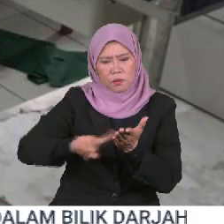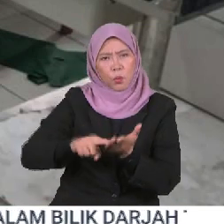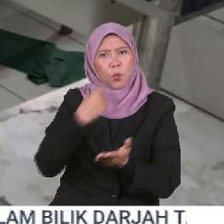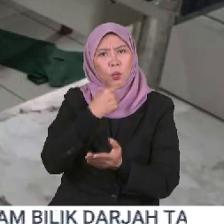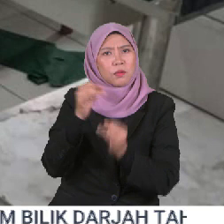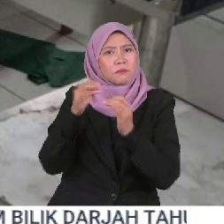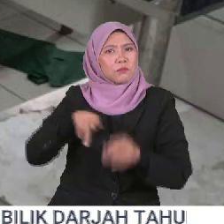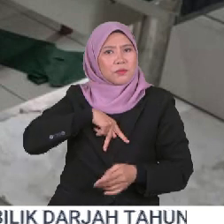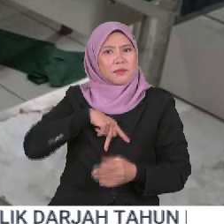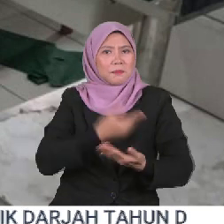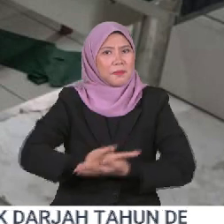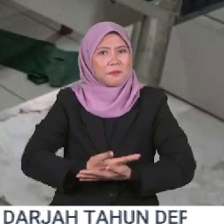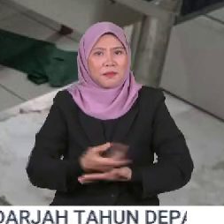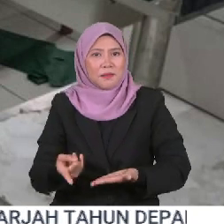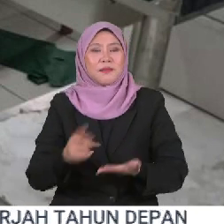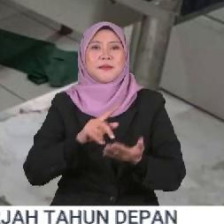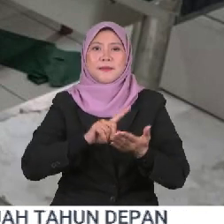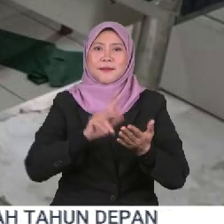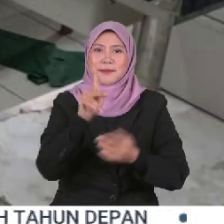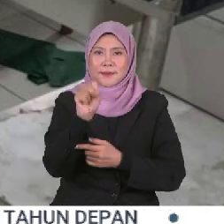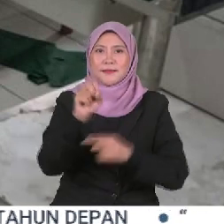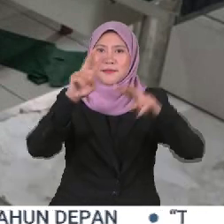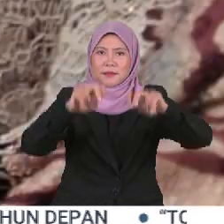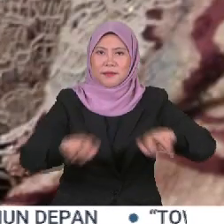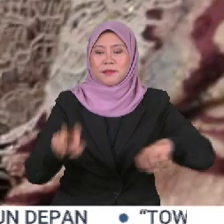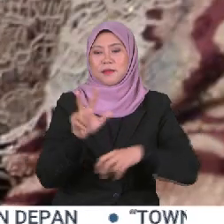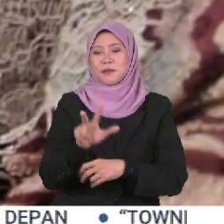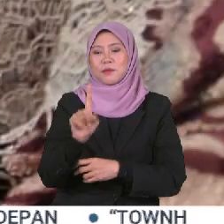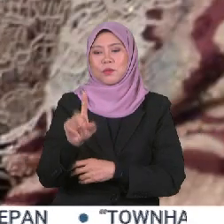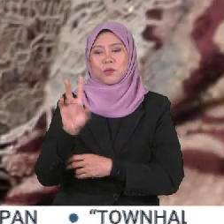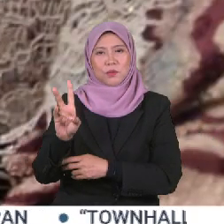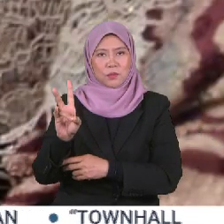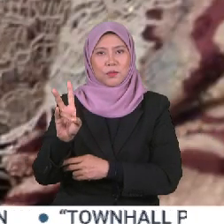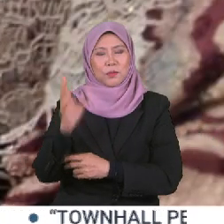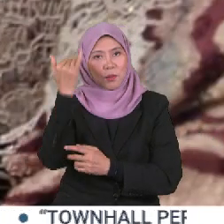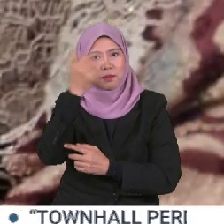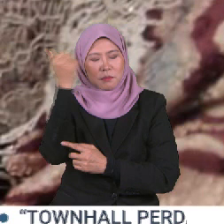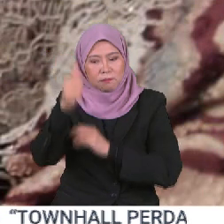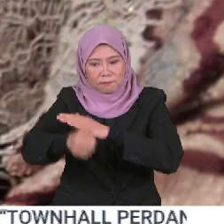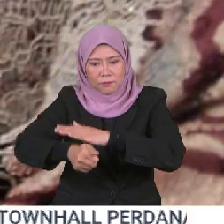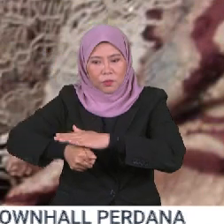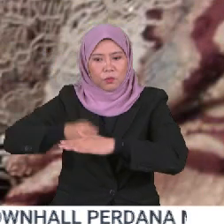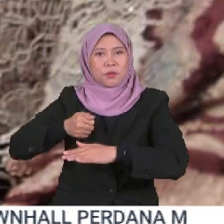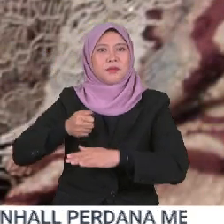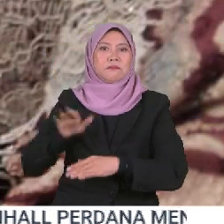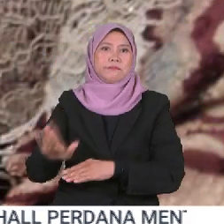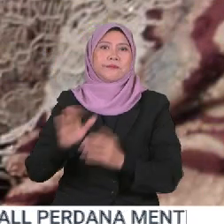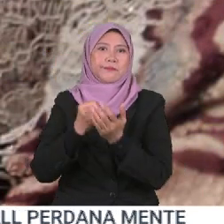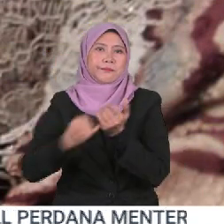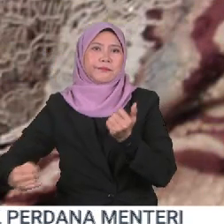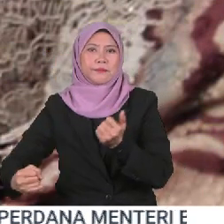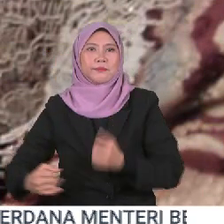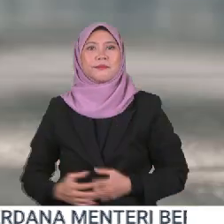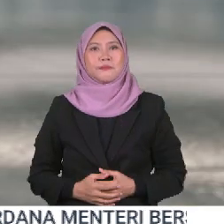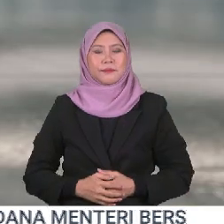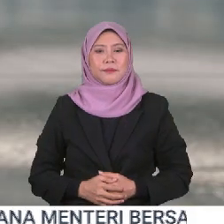individu terlibat. Kes disiasat mengikut Seksyen 317 Kanun Keseksaan kerana menyembunyikan kelahiran.